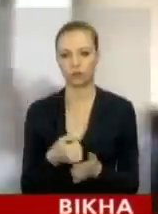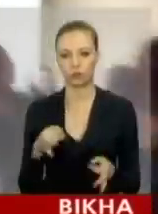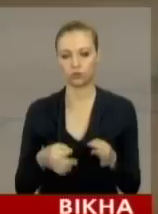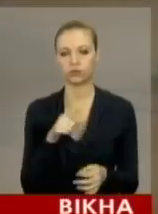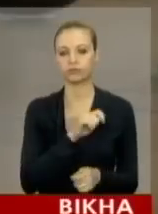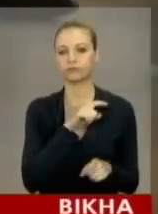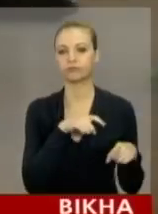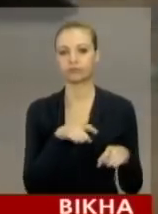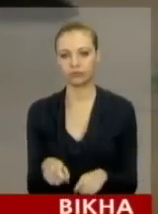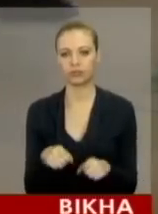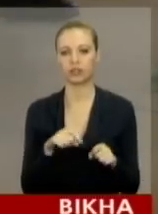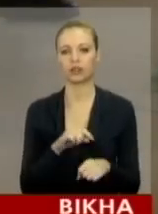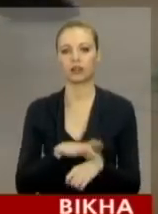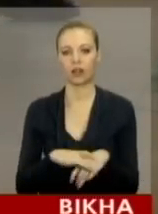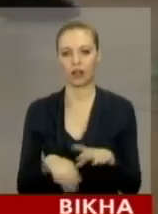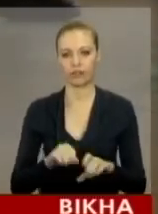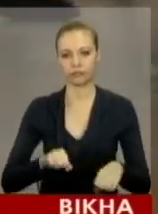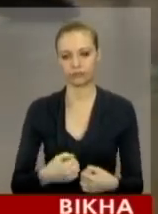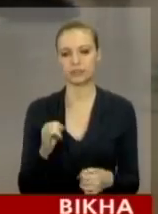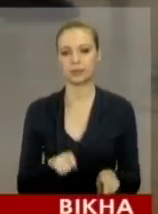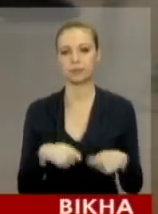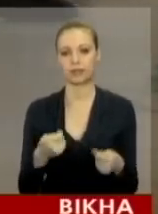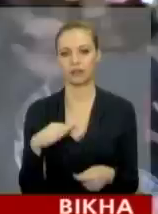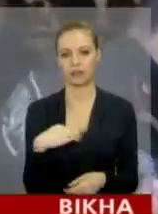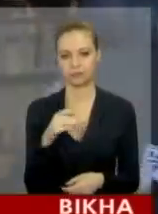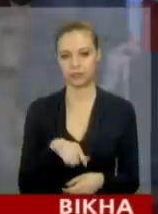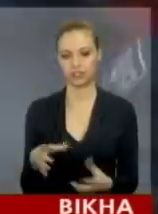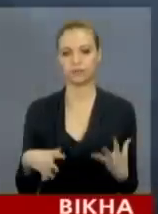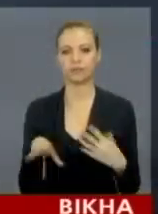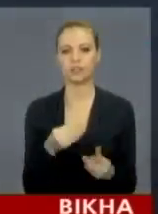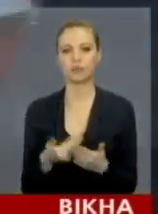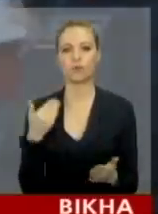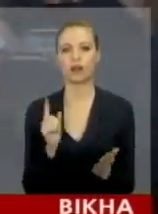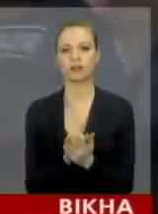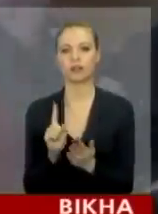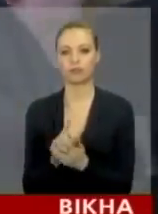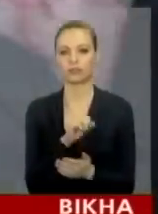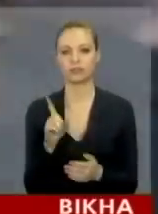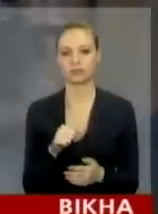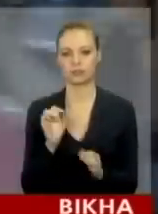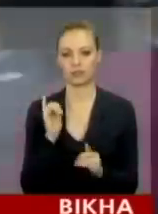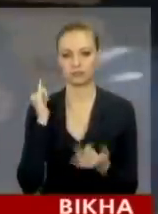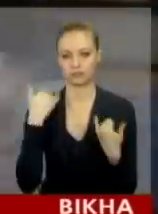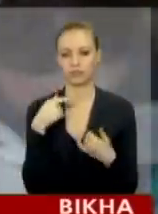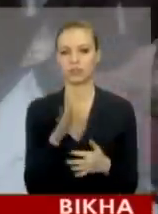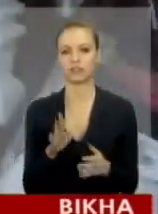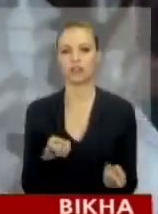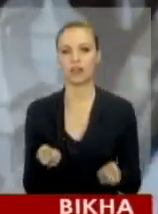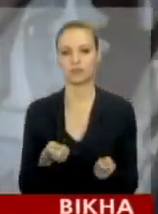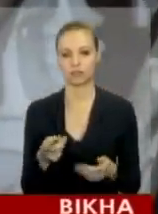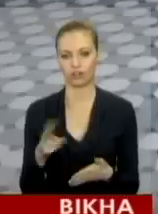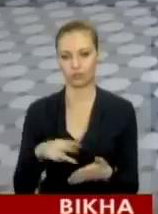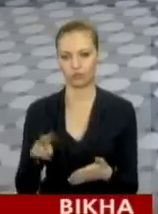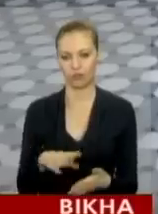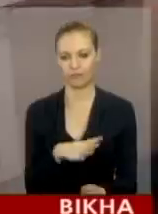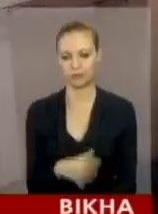Ті прибігли, наділи на прискачів кайданки і передали слідчим. Усі попередні нападники за фарбування Власенка відбулися адміністративними